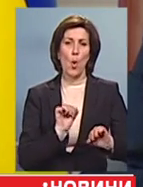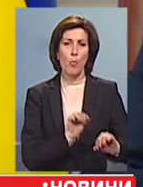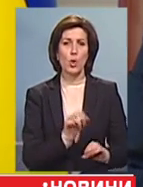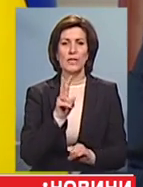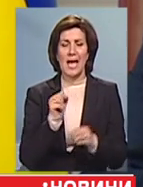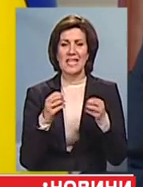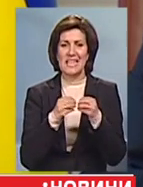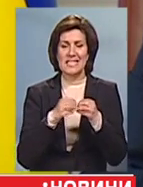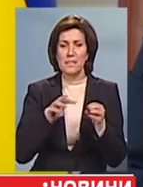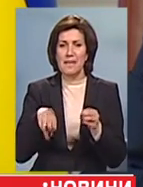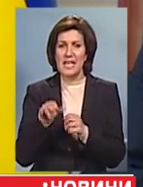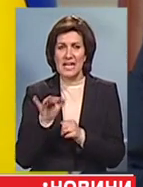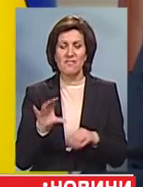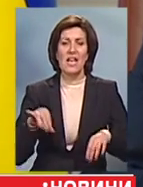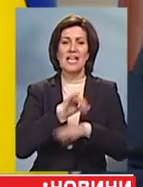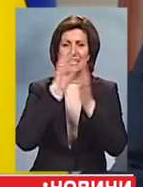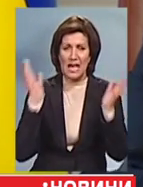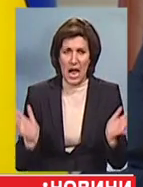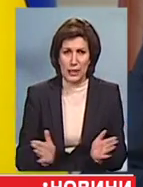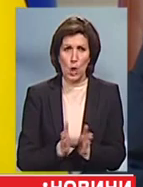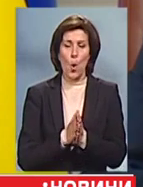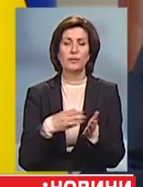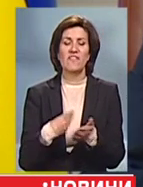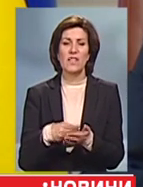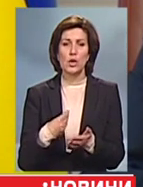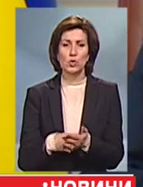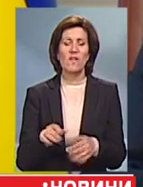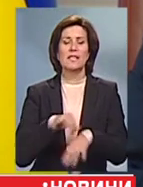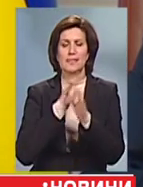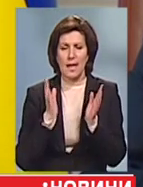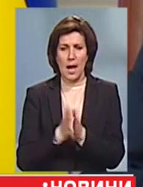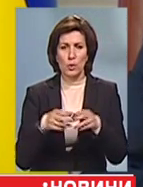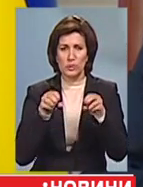оборони на 10 мільярдів, і загальний обсяг фінансування